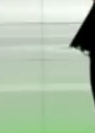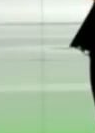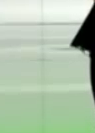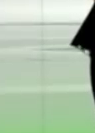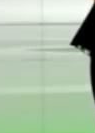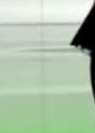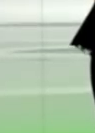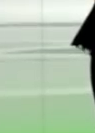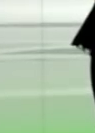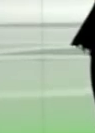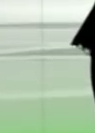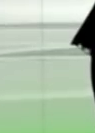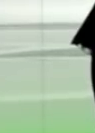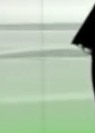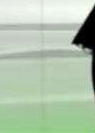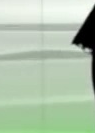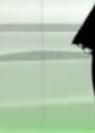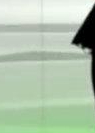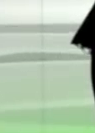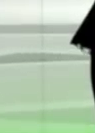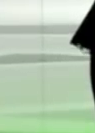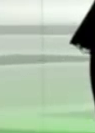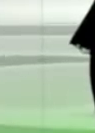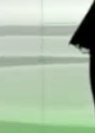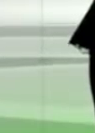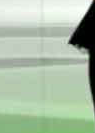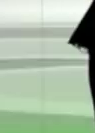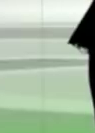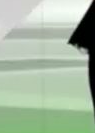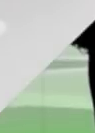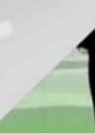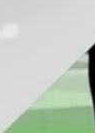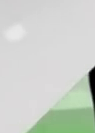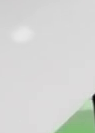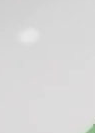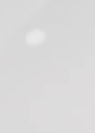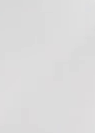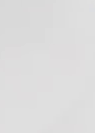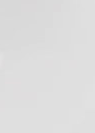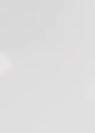мүмкіндіктерді жіберіп алмаңыздар. Әзірге айтарым осы, келесі кездескенше күн жақсы.